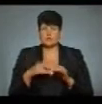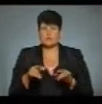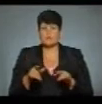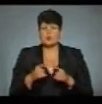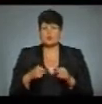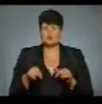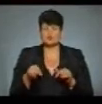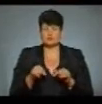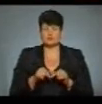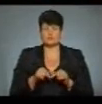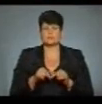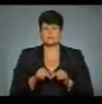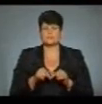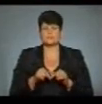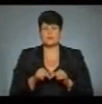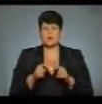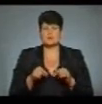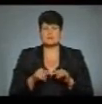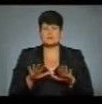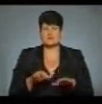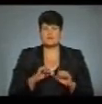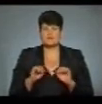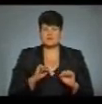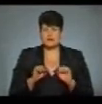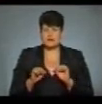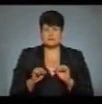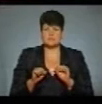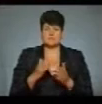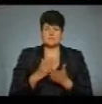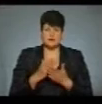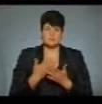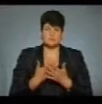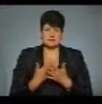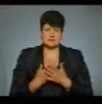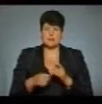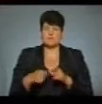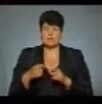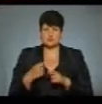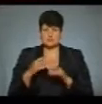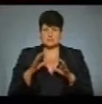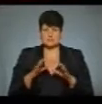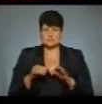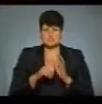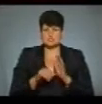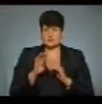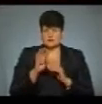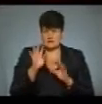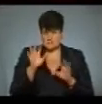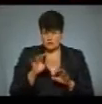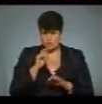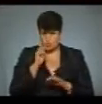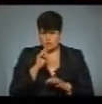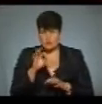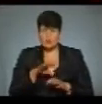організованого органами місцевої влади, містить ознаки порушення статті 74 Закону України про